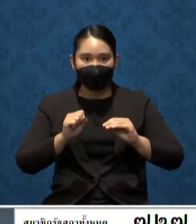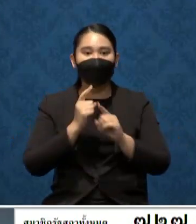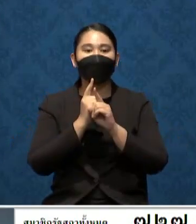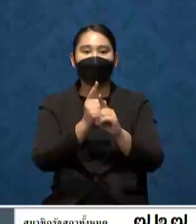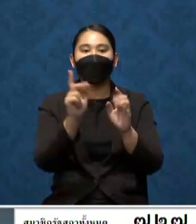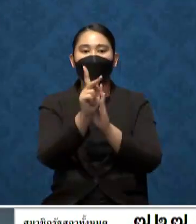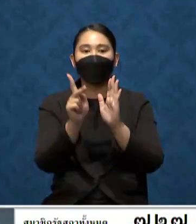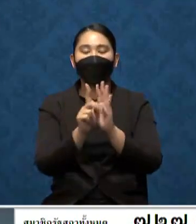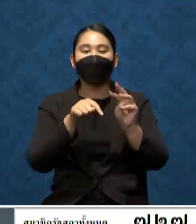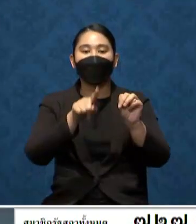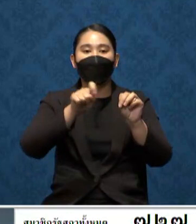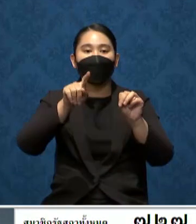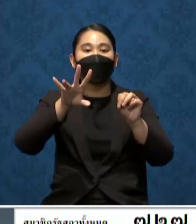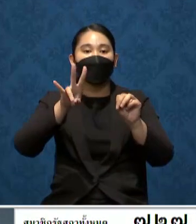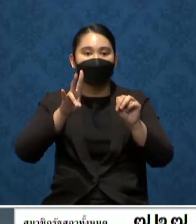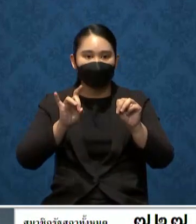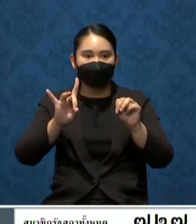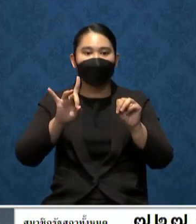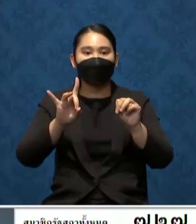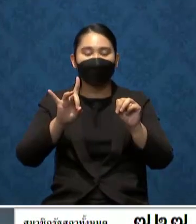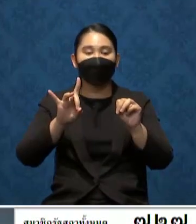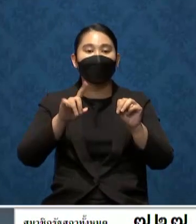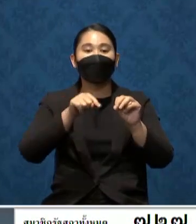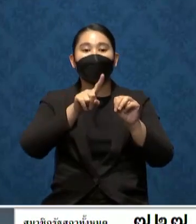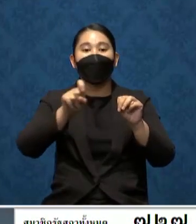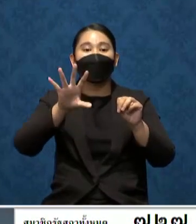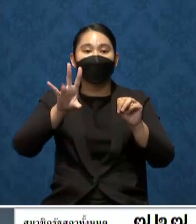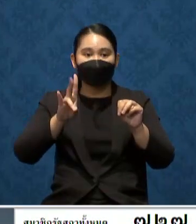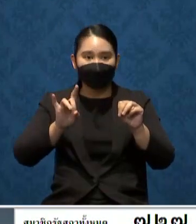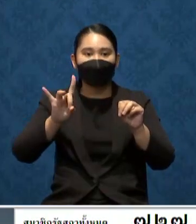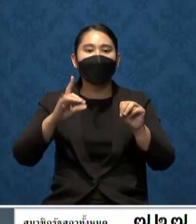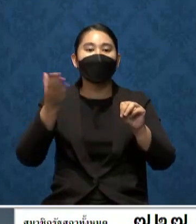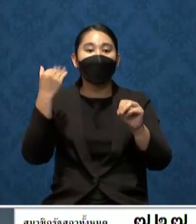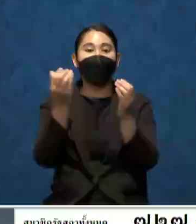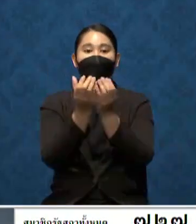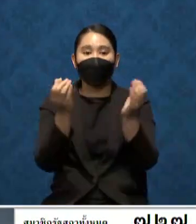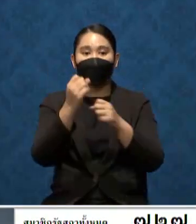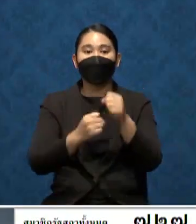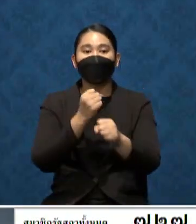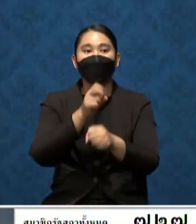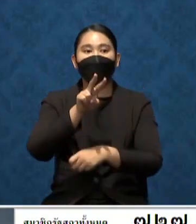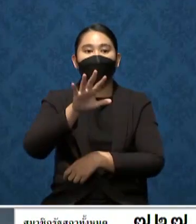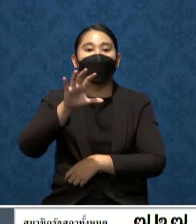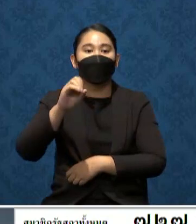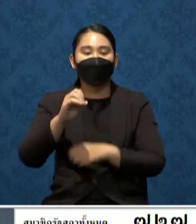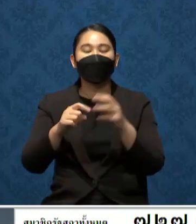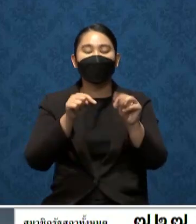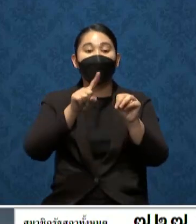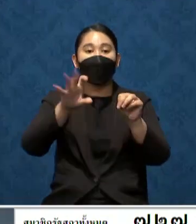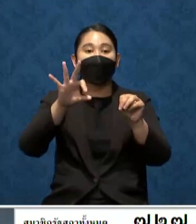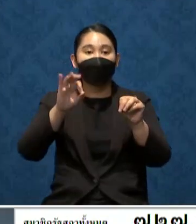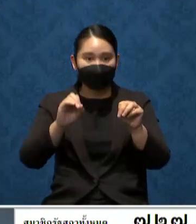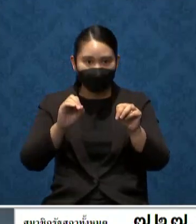รา178ตามรัฐธรรมนูญมาตรา178หรือสมัยเมื่อรัฐธรรมนูญปี50ก็มาตรา190นะฮะ